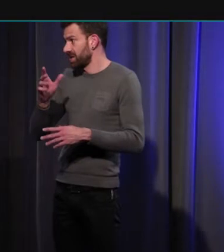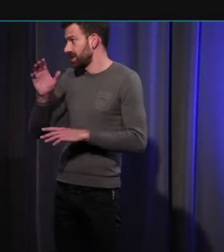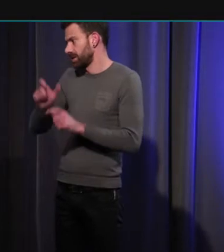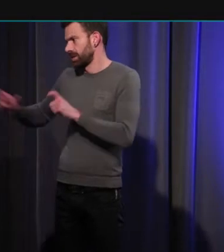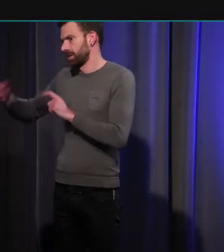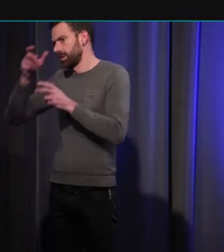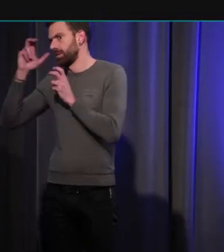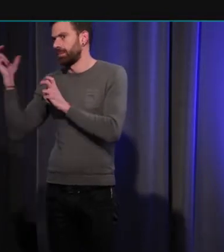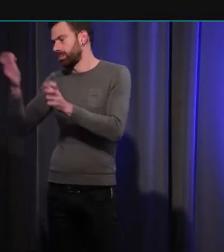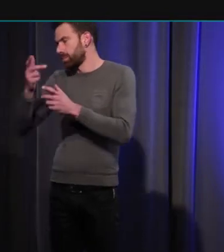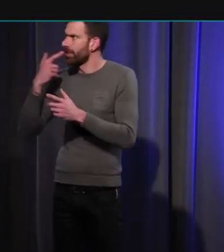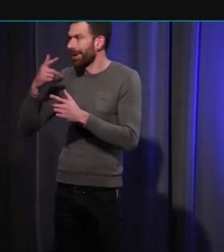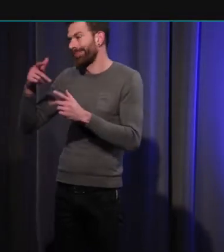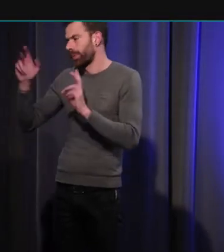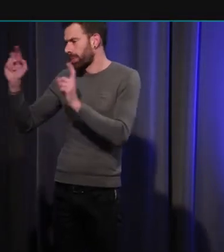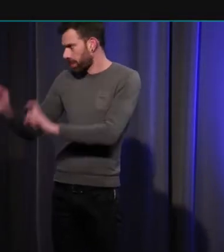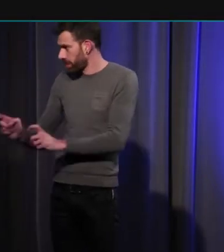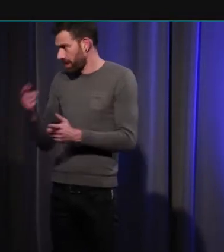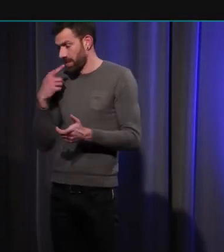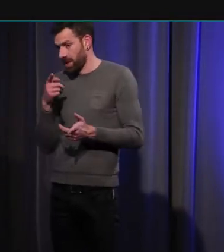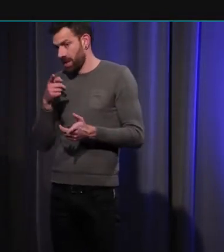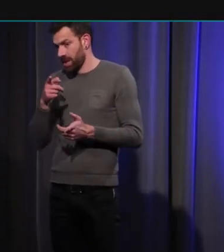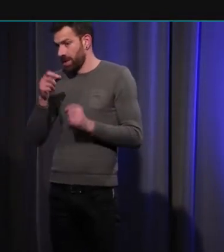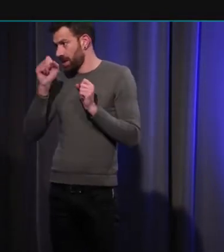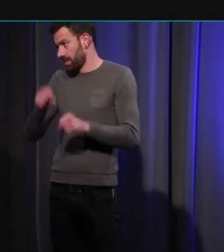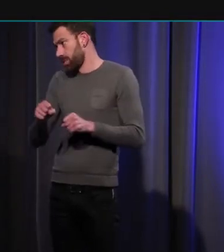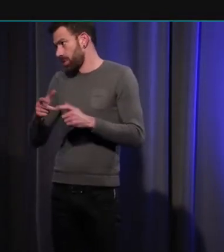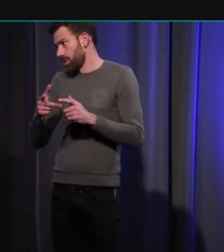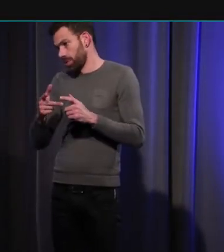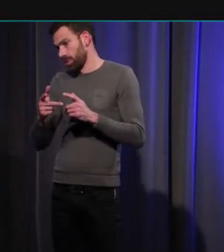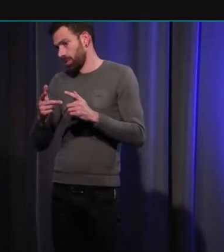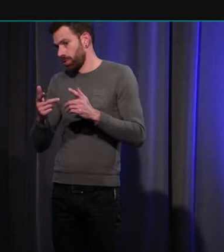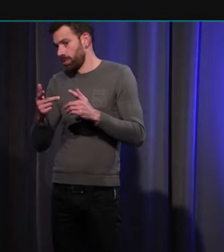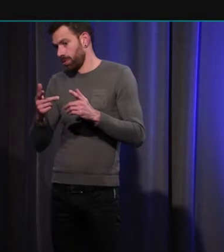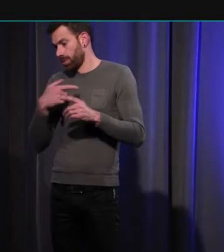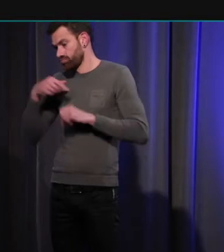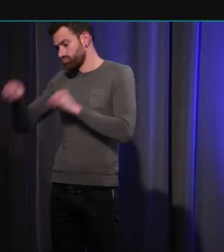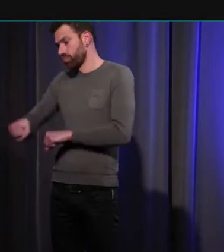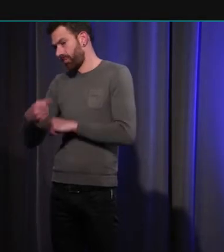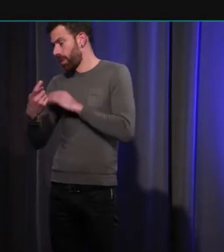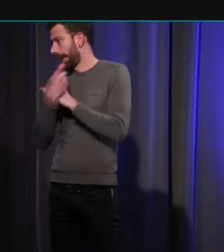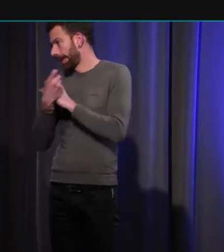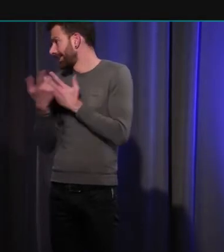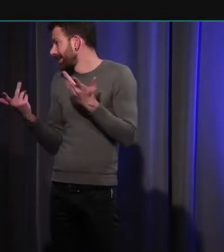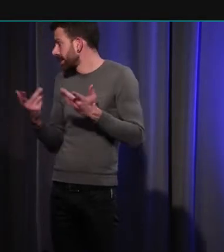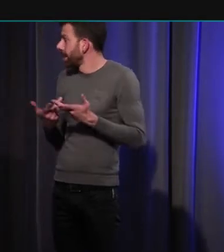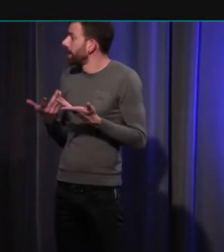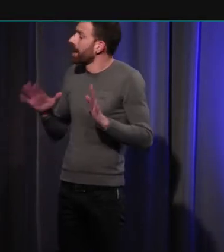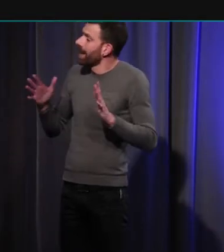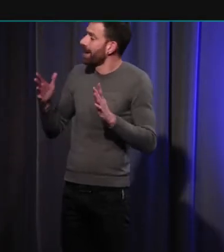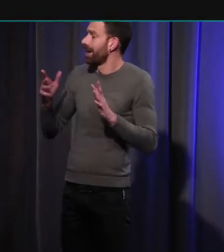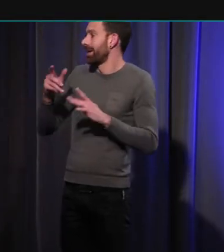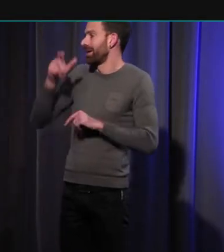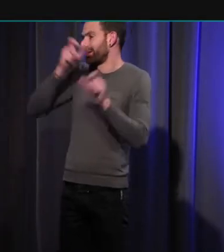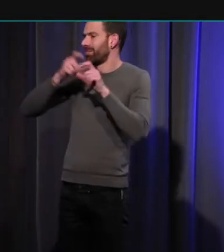plus en plus impopulaire malgré tout qu'ils puissent porter de l'ombre à son pouvoir voilà mais bon c'est sûr que pour parler des temples il faut que vous invitiez mon